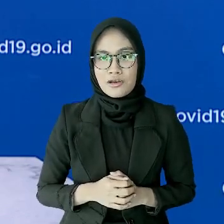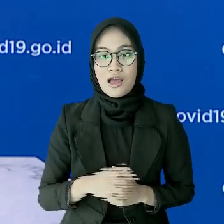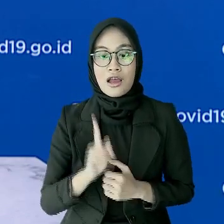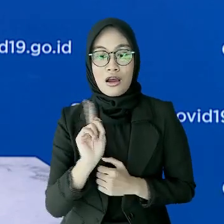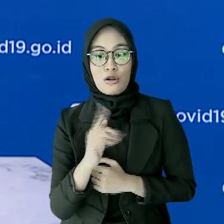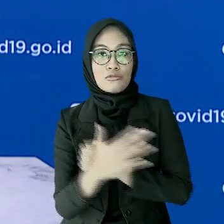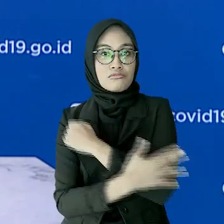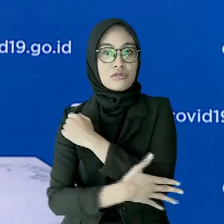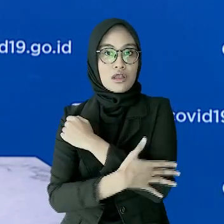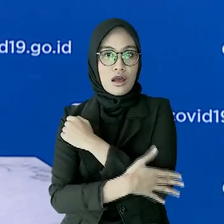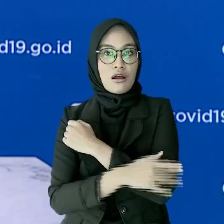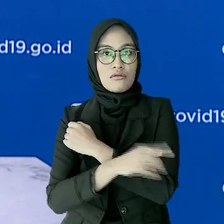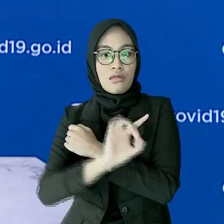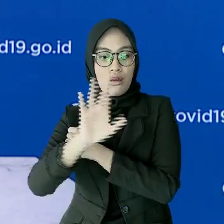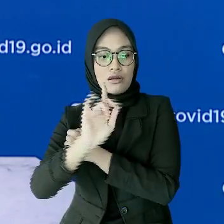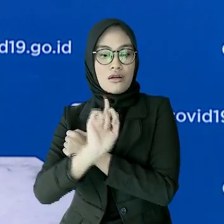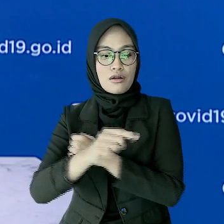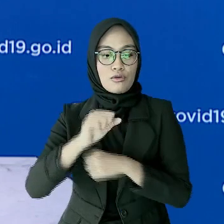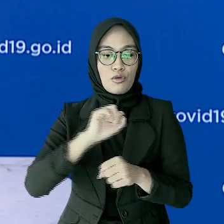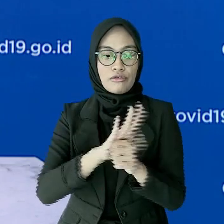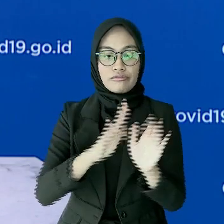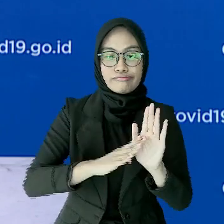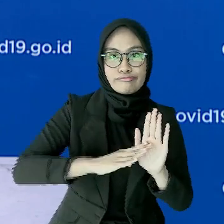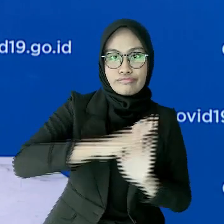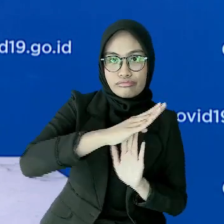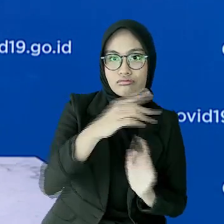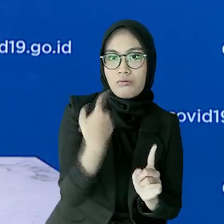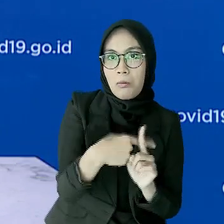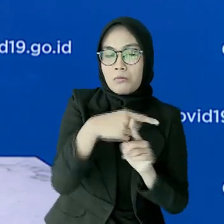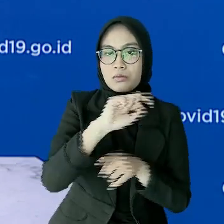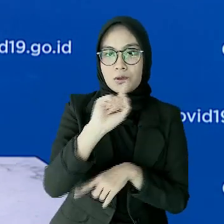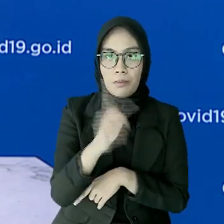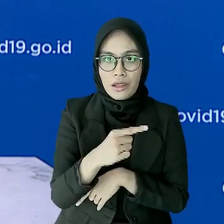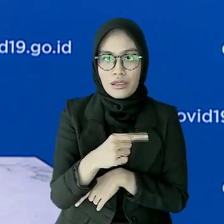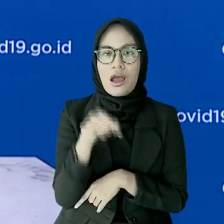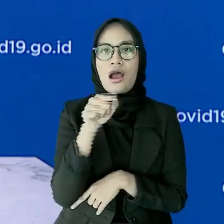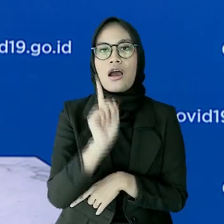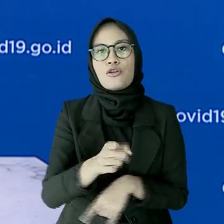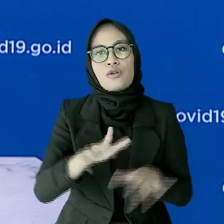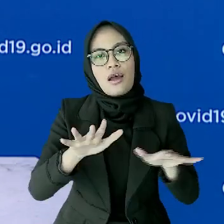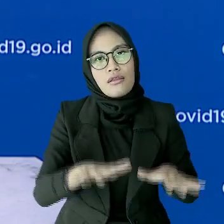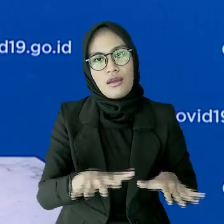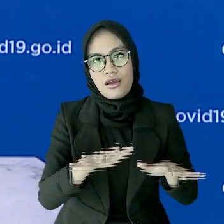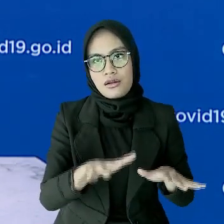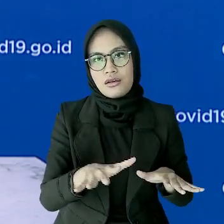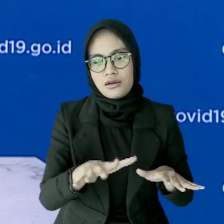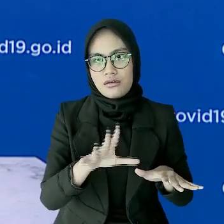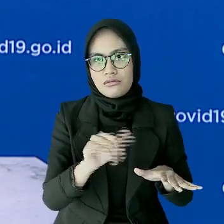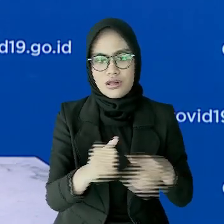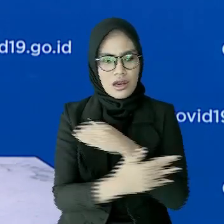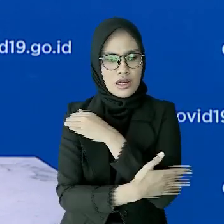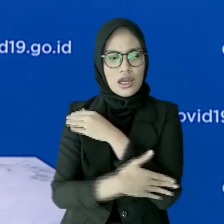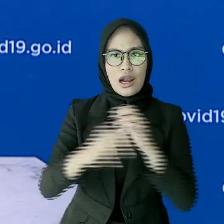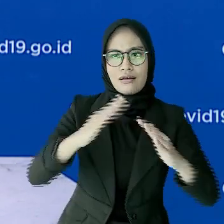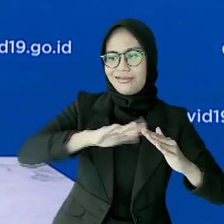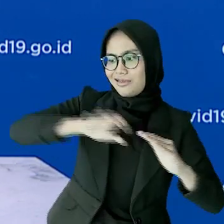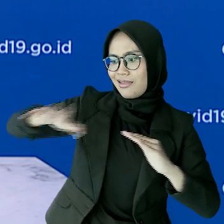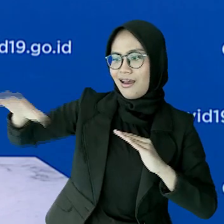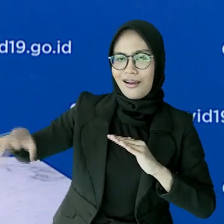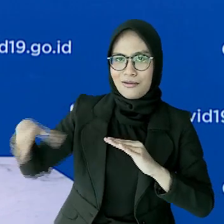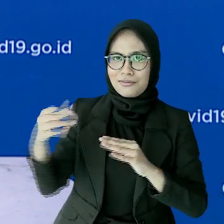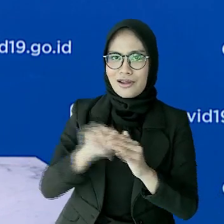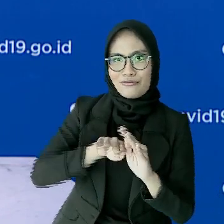negara dapat mempengaruhi lonjakan di negara atau wilayah lainnya yang berdekatan. Cakupan vaksinasi yang